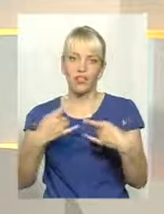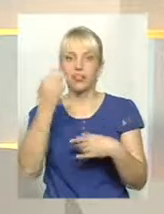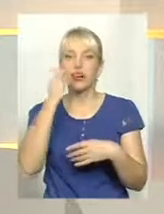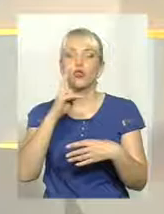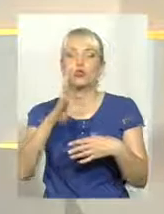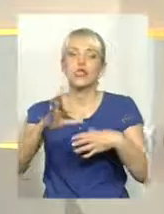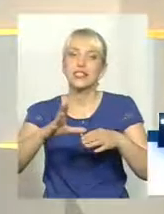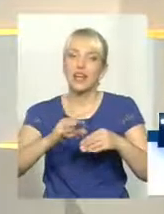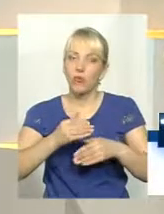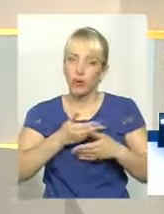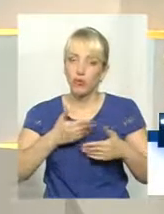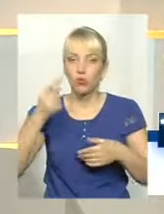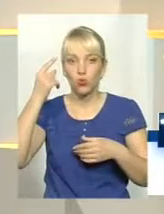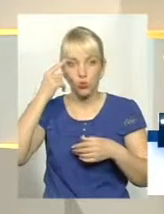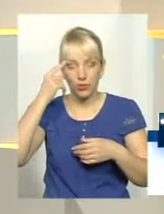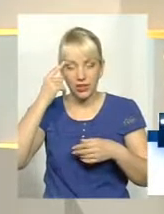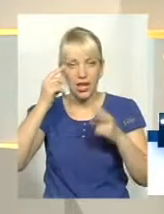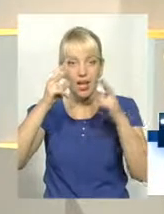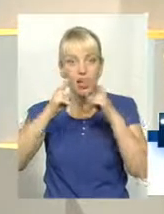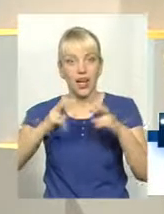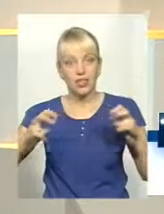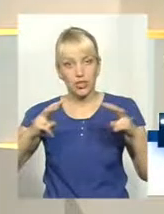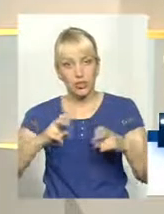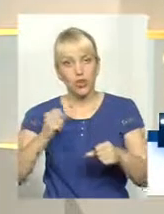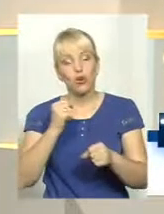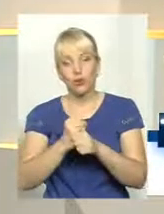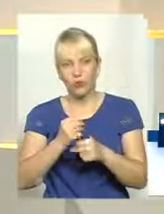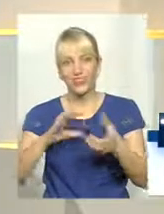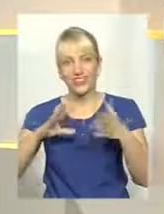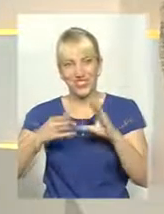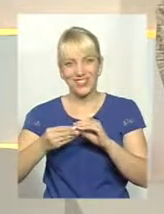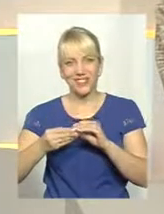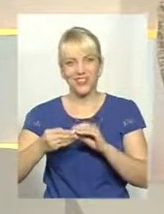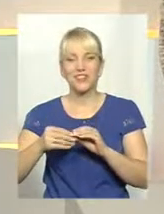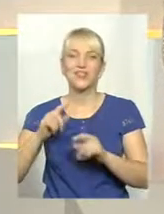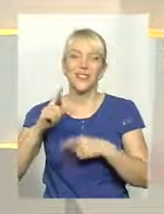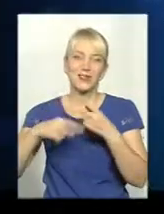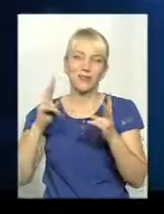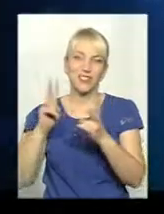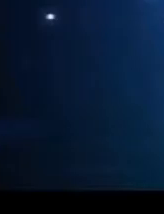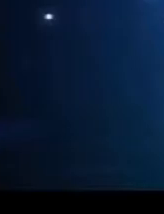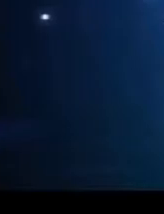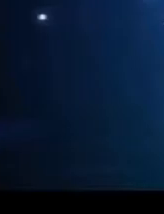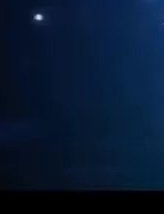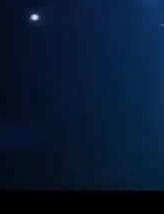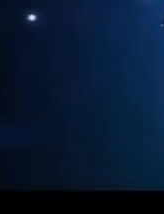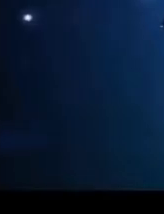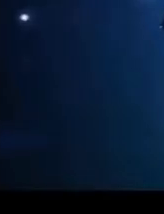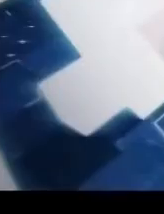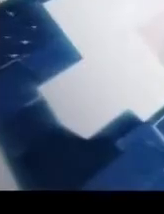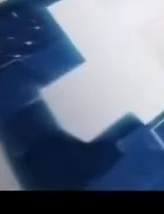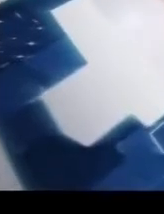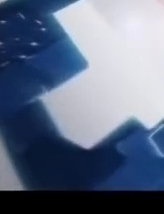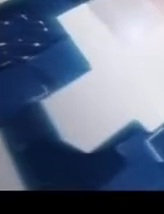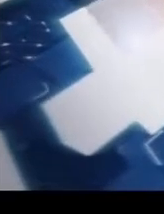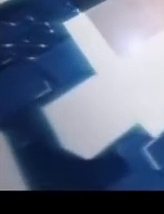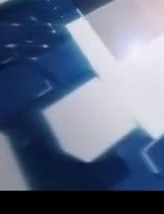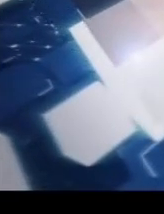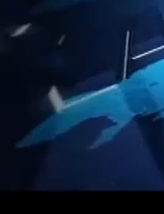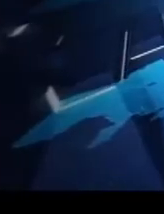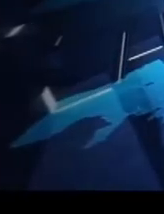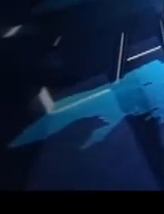ці ідеї приносили добробут не лише кожному окремо, а й загалом цілому краю. Дякую